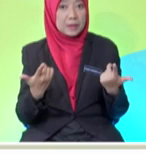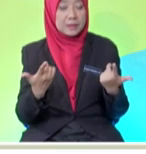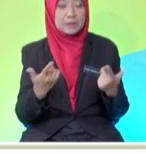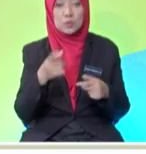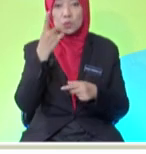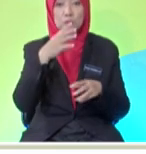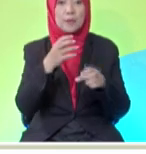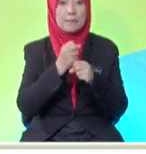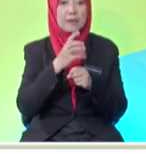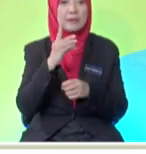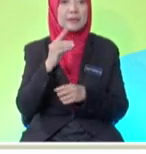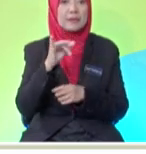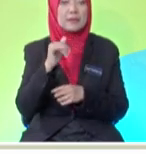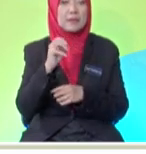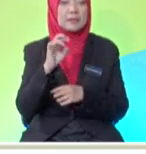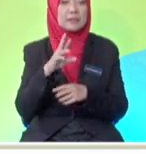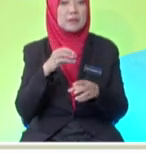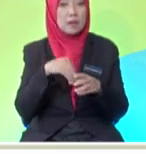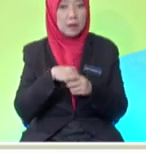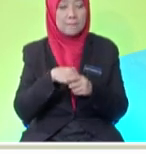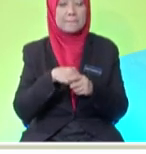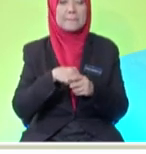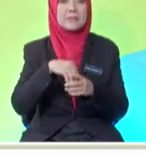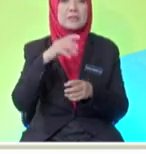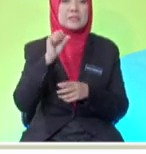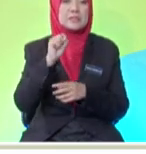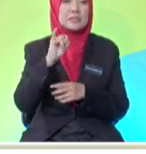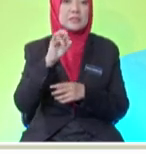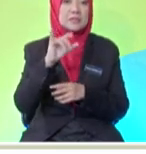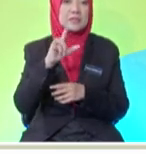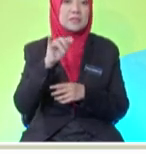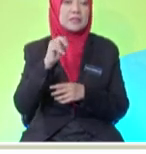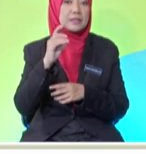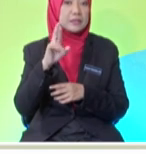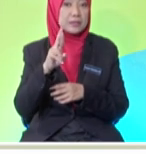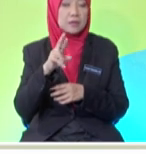diameter dalaman silinder Oke y-nya digunakan bersama